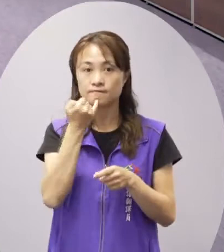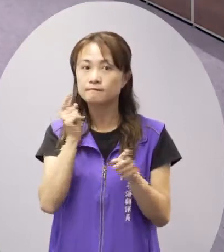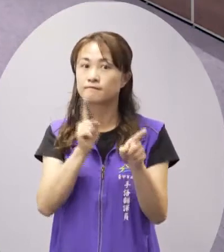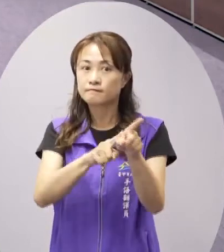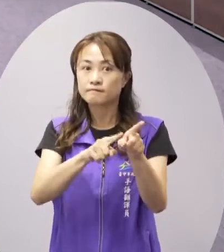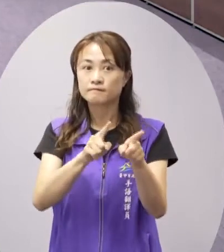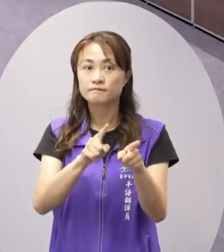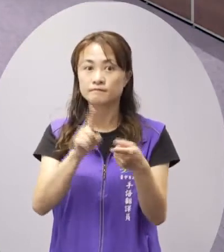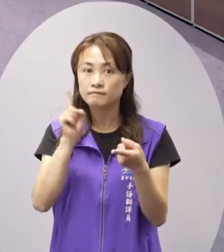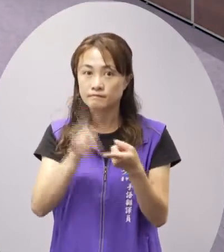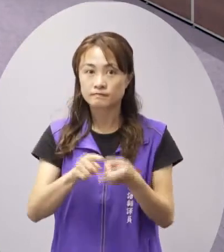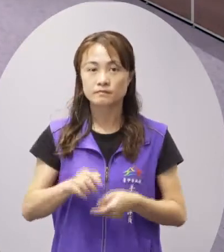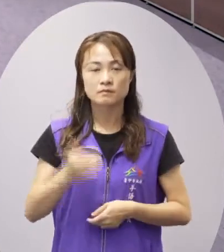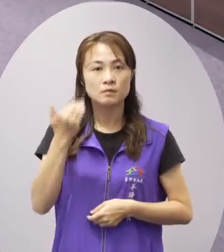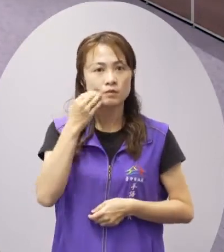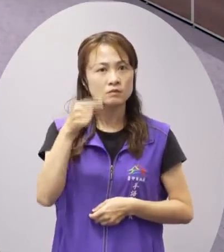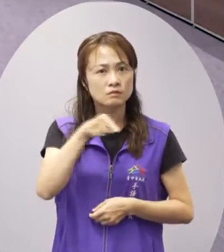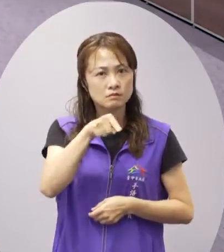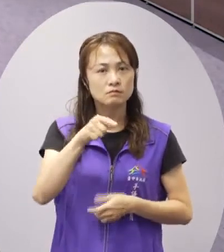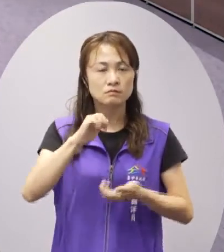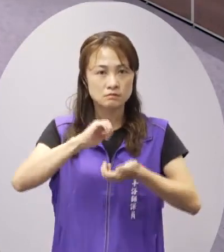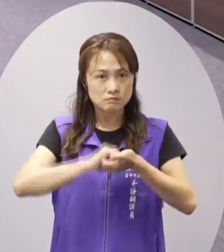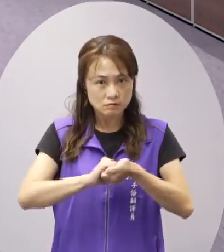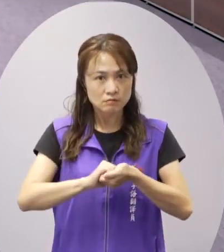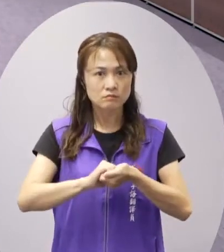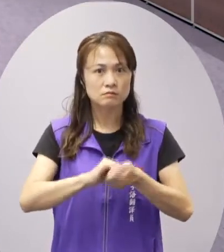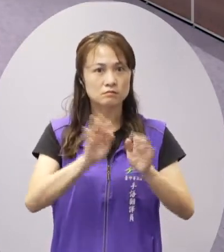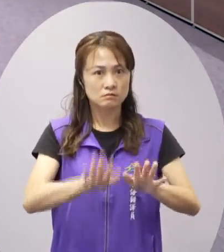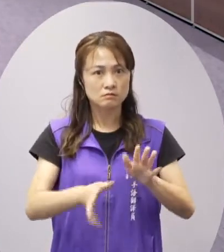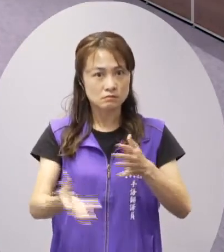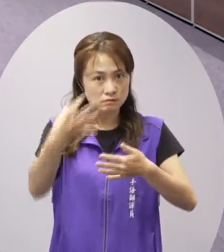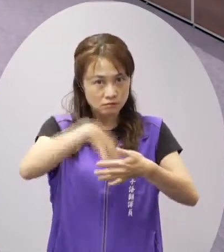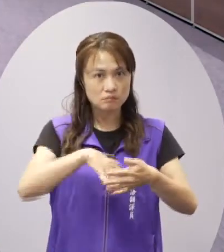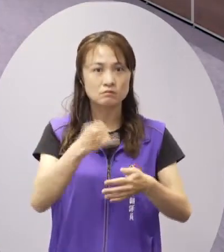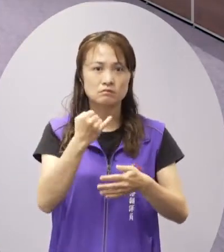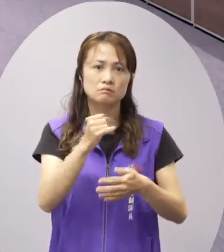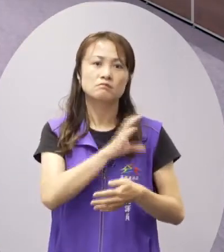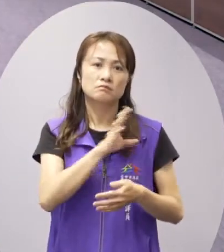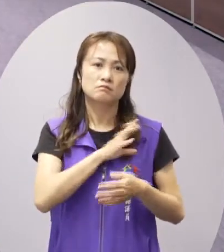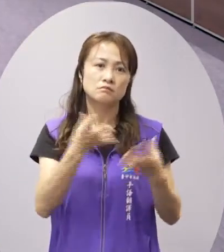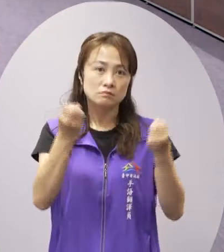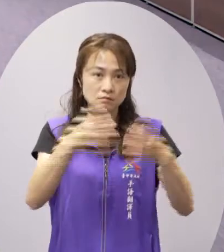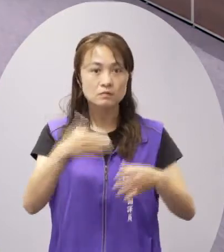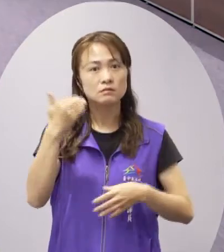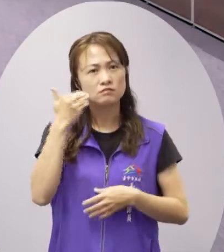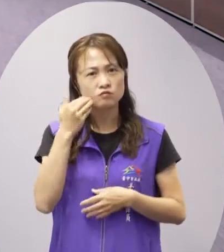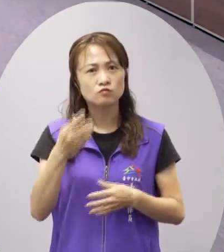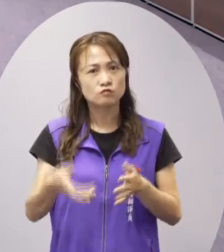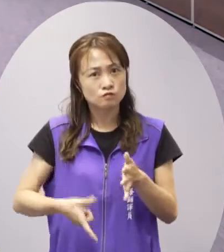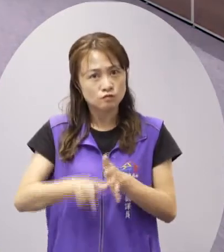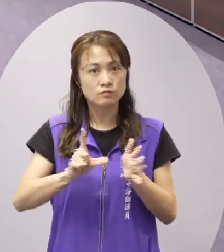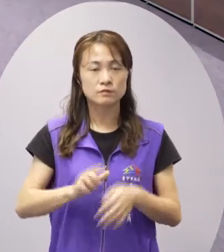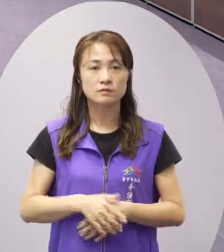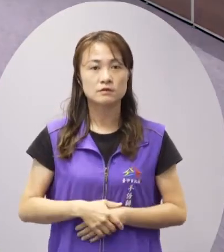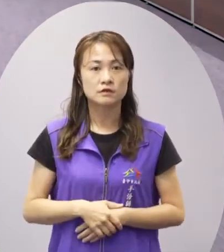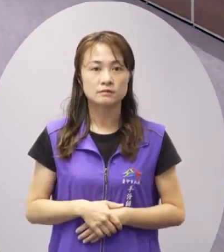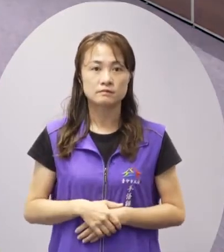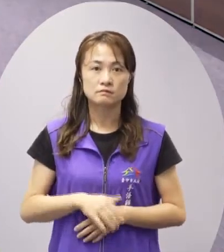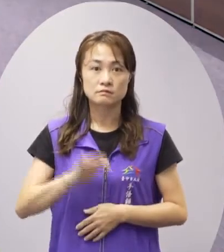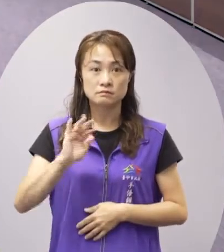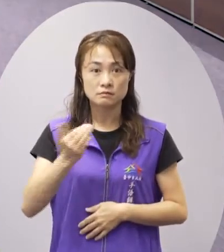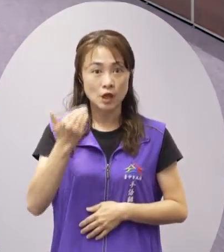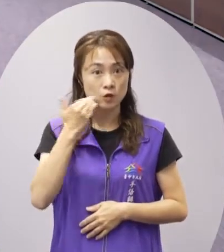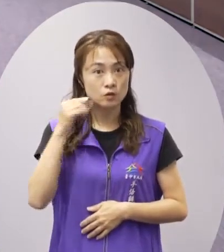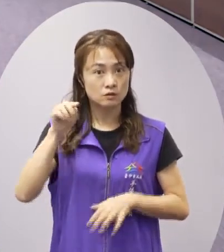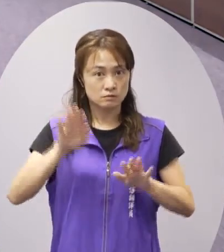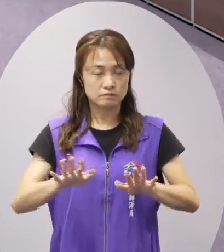然是假如是确定好有在这一次就这次，没有的话我们再来。我想因为可是我们这次只要